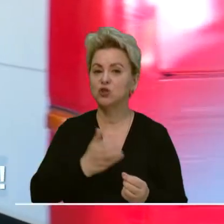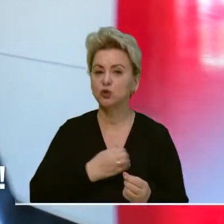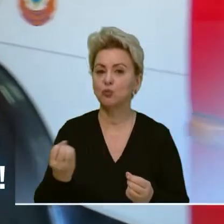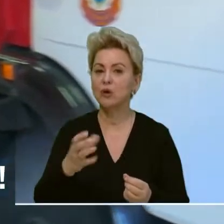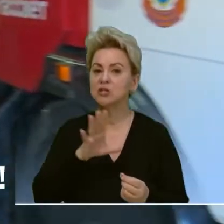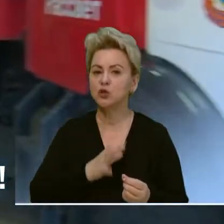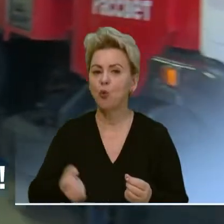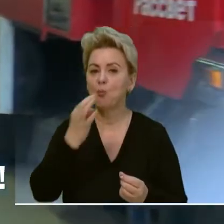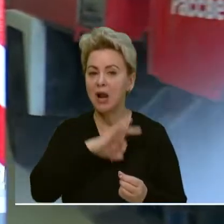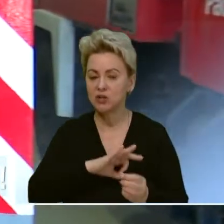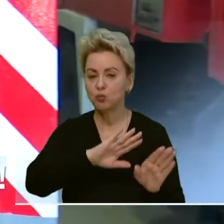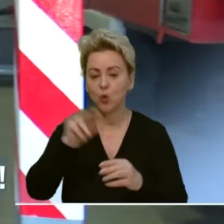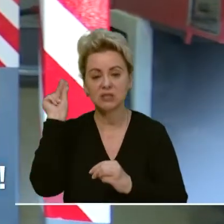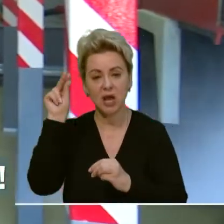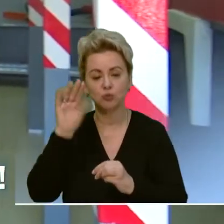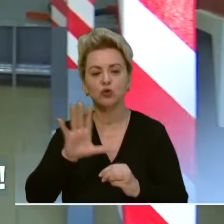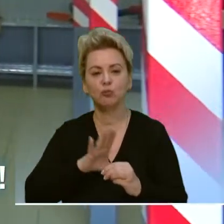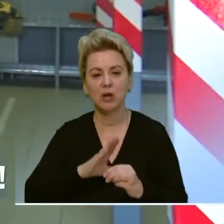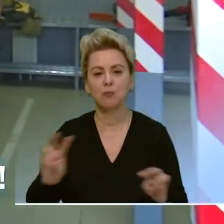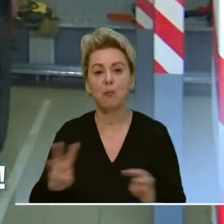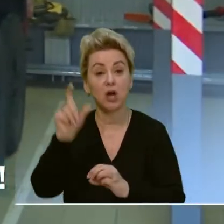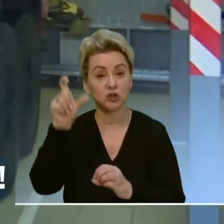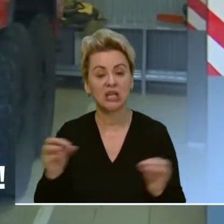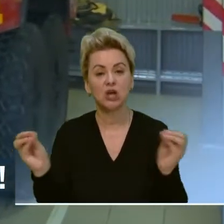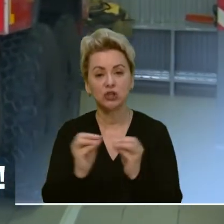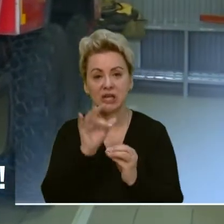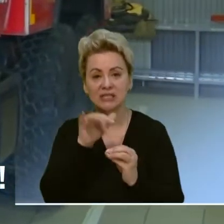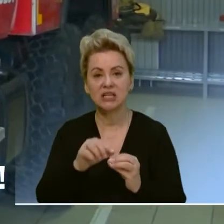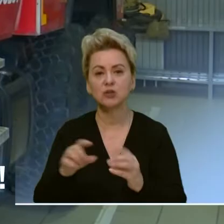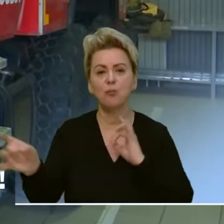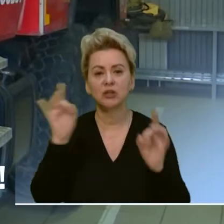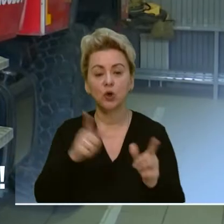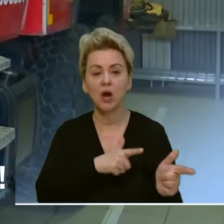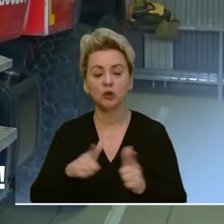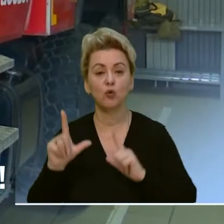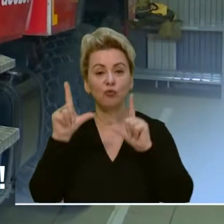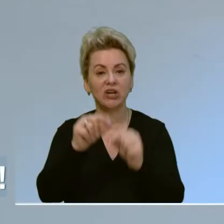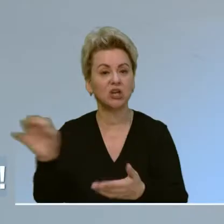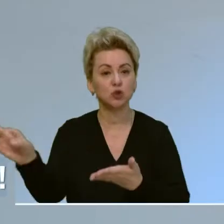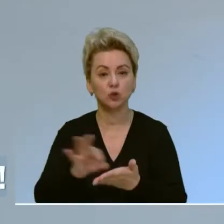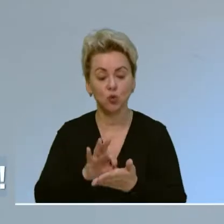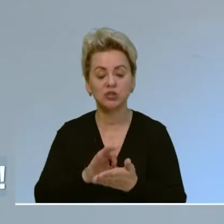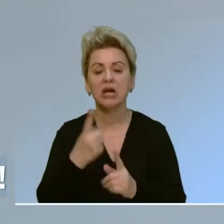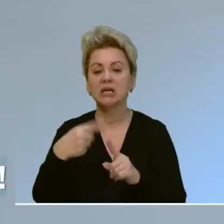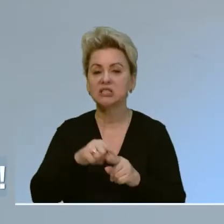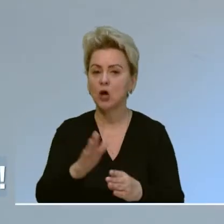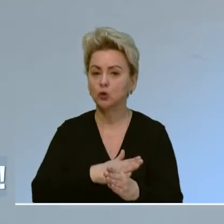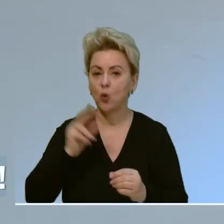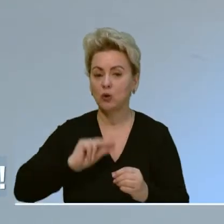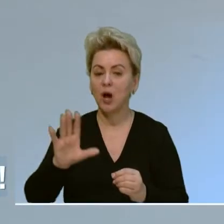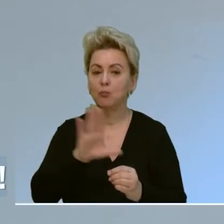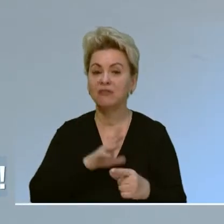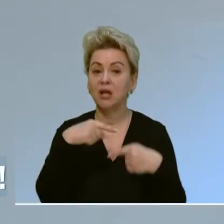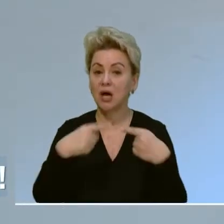еще полезней. После обучения стал пожарным. И вот уже 10 лет по тревоге готов выехать незамедлительно. За долгую карьеру